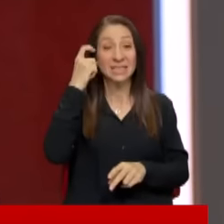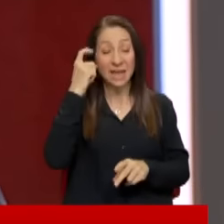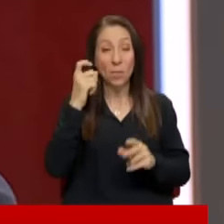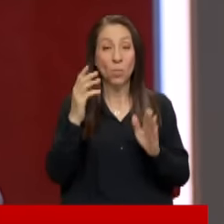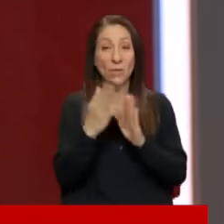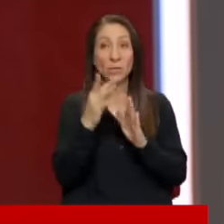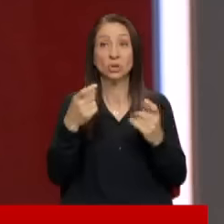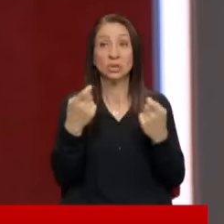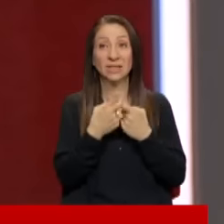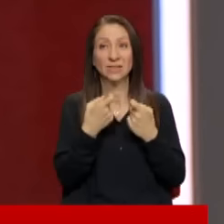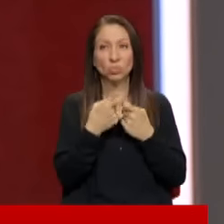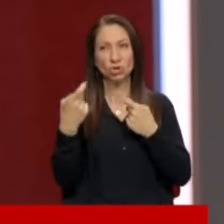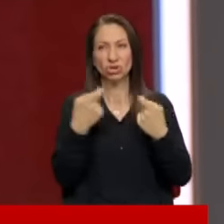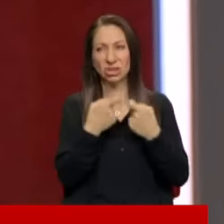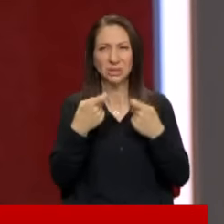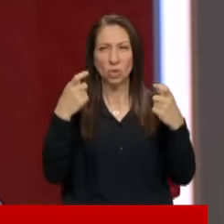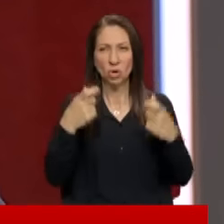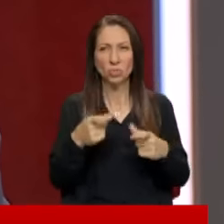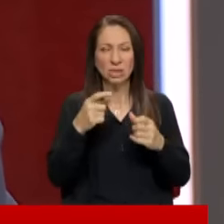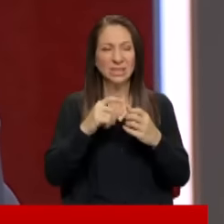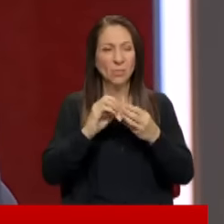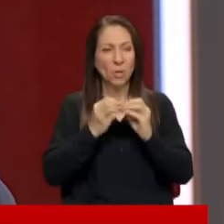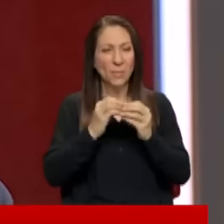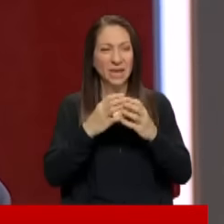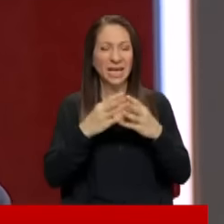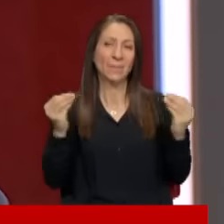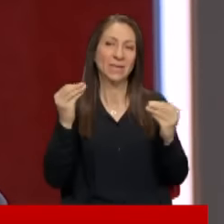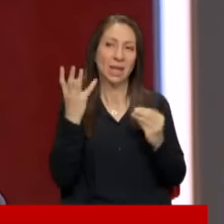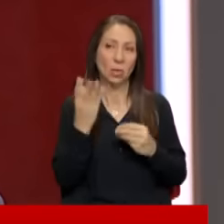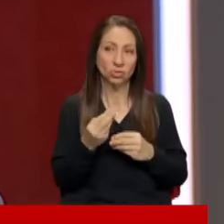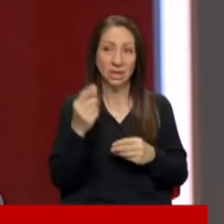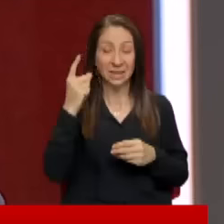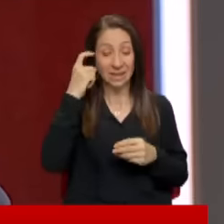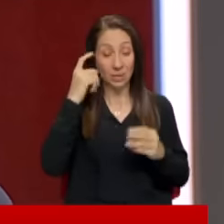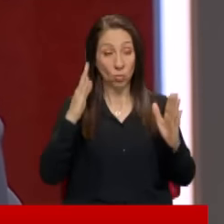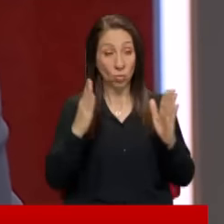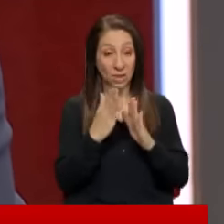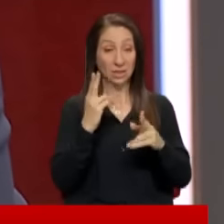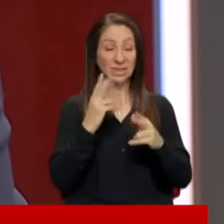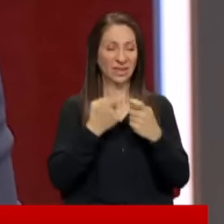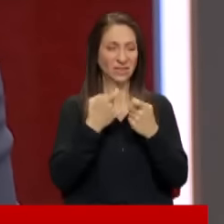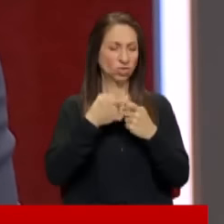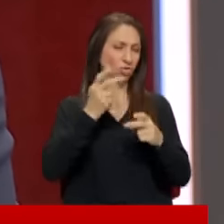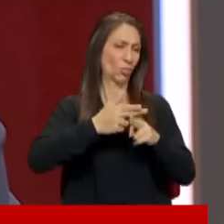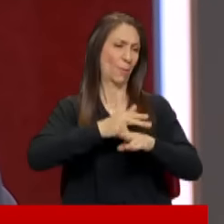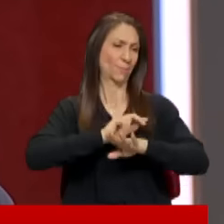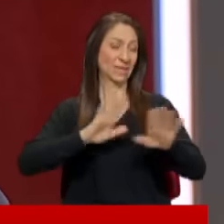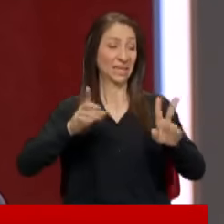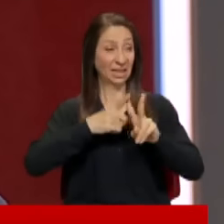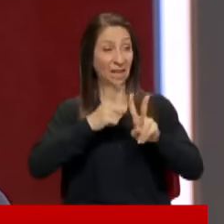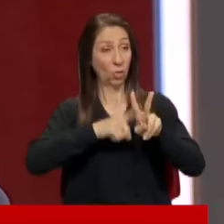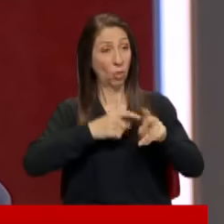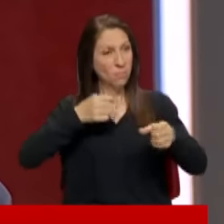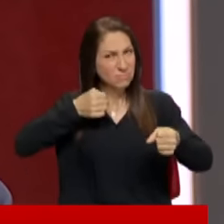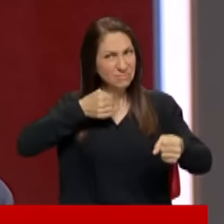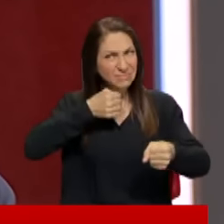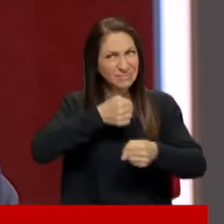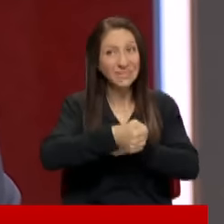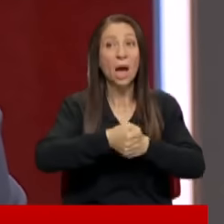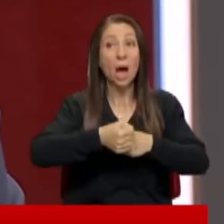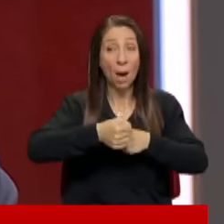bu savaşın, bu çatışma ortamının, bu gerilimin kaybedenleri arasında olacak. İsrail'in muhalifler de savaş bir an önce bitsin diye Netanyahu hükümetine baskı yapıyorlardı.